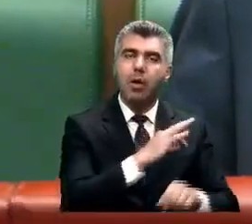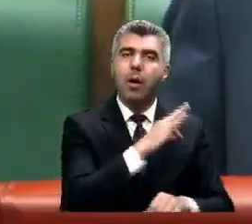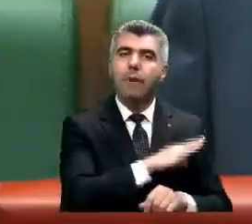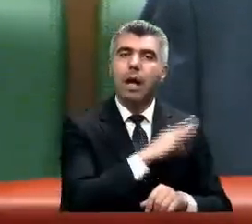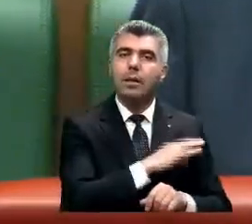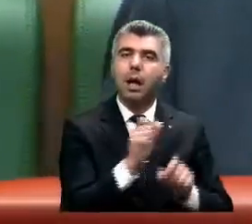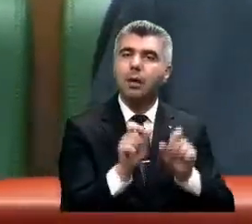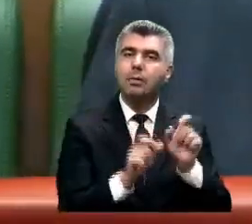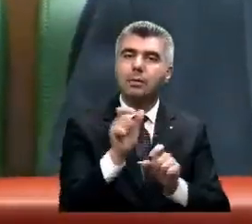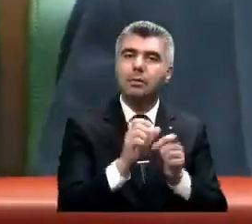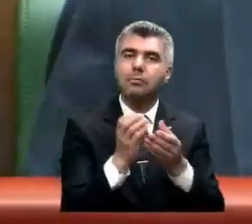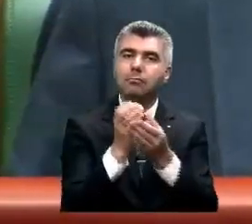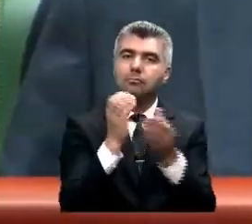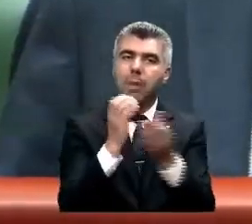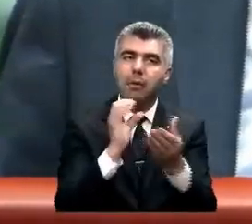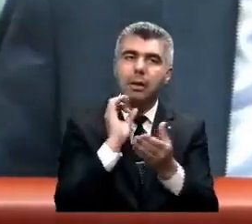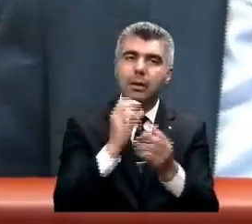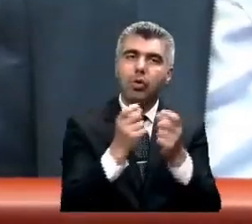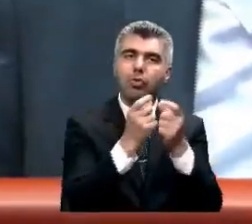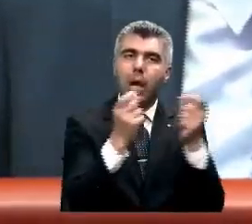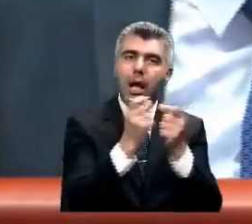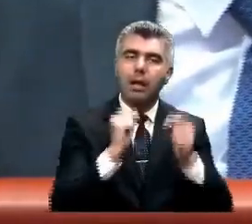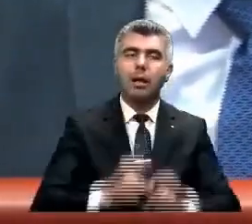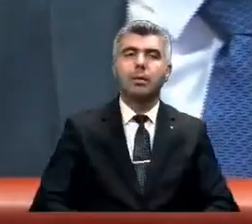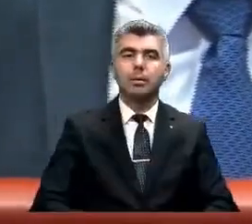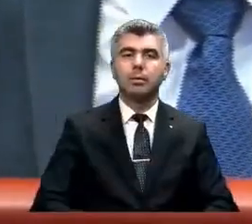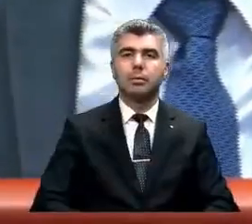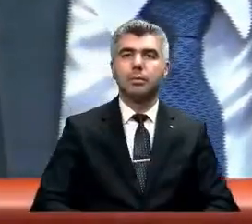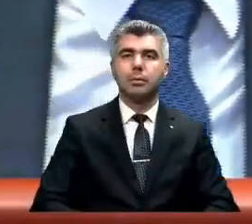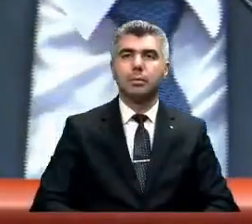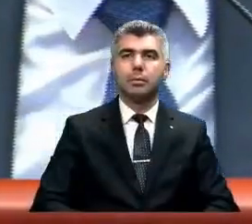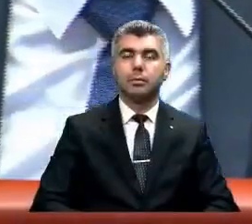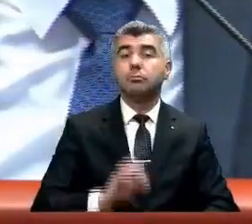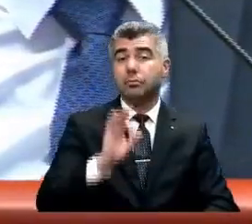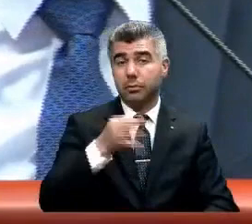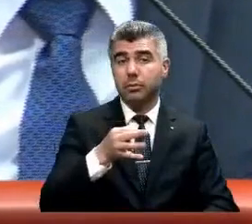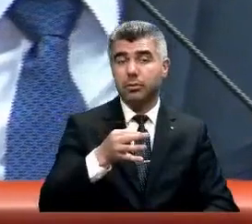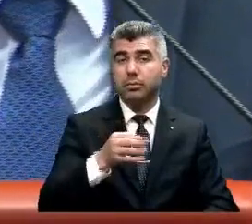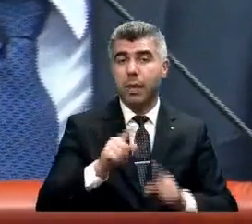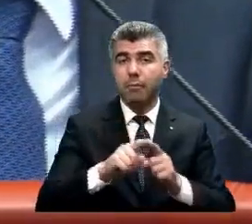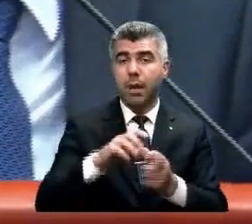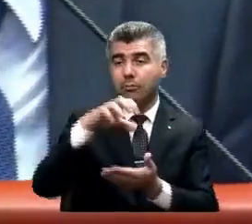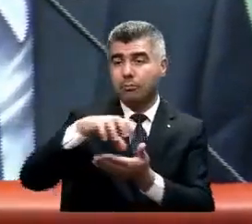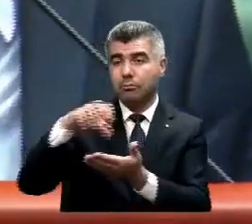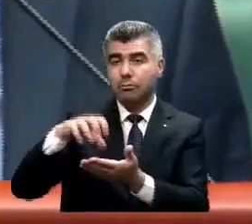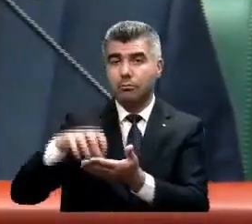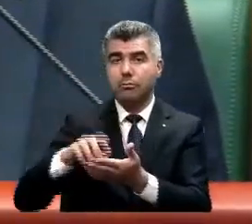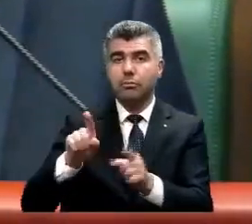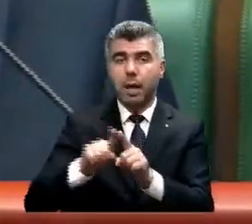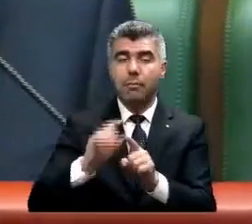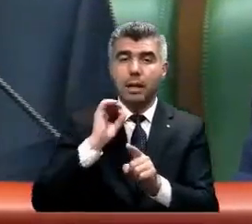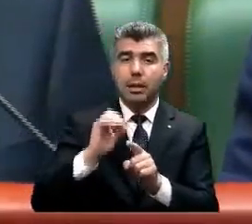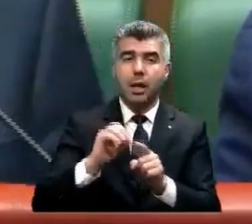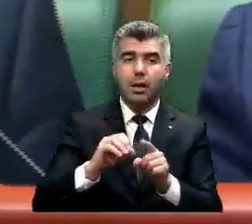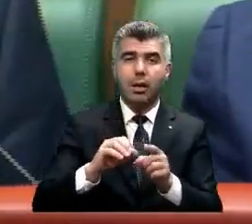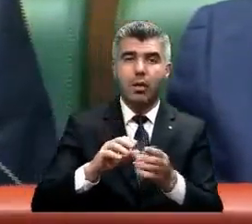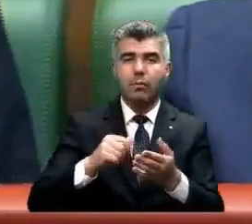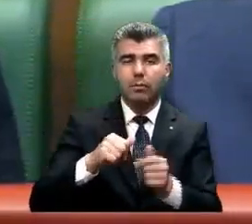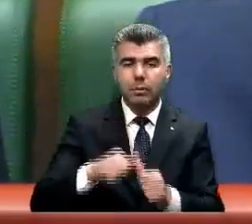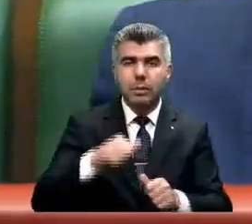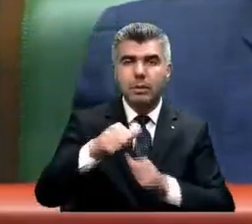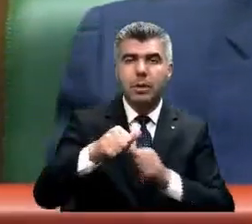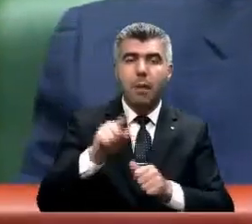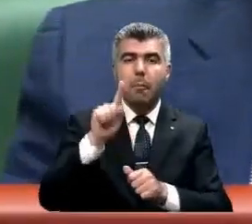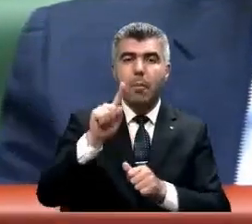الفاعلين من القطاع الخاص وبالفعل تم تحديد شبكه من المناطق اللوجستكيه بمساحه اجماليه